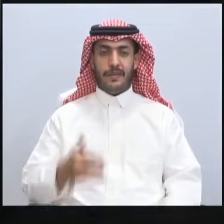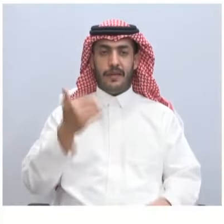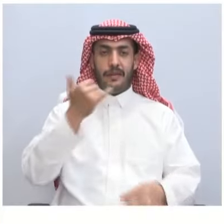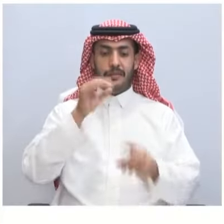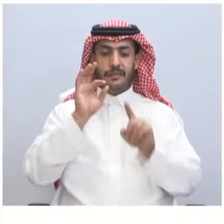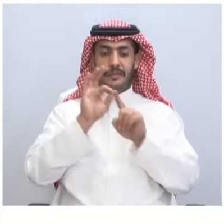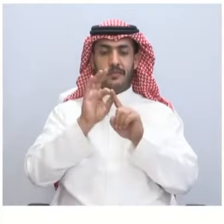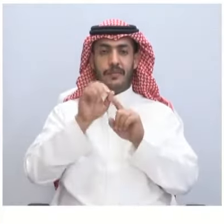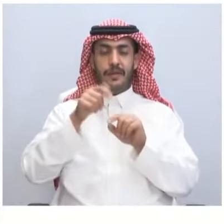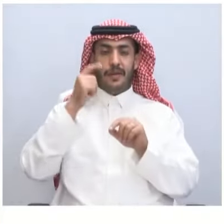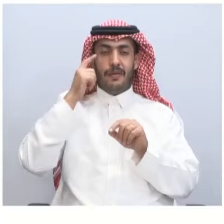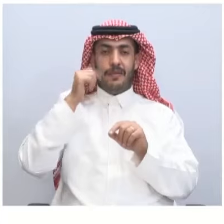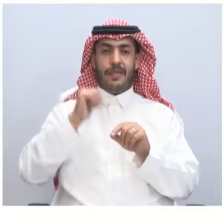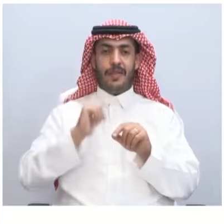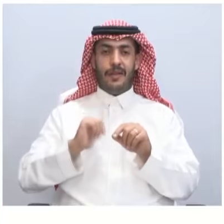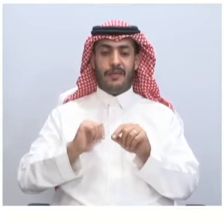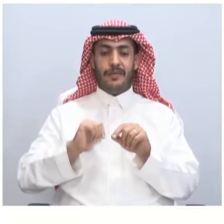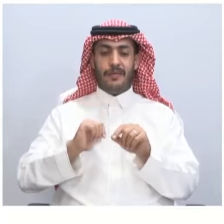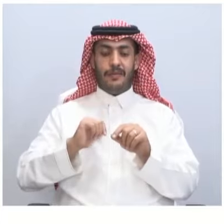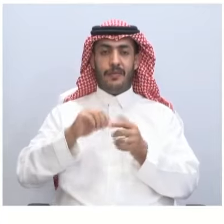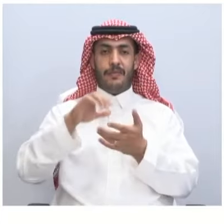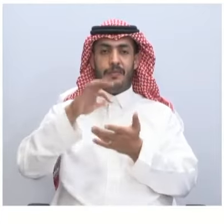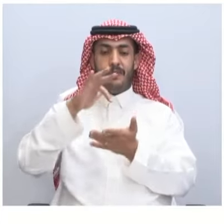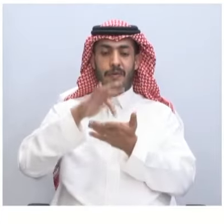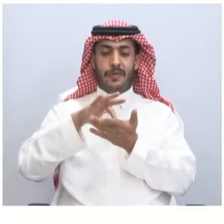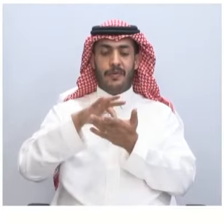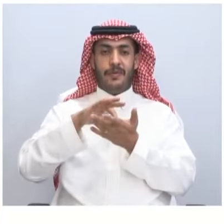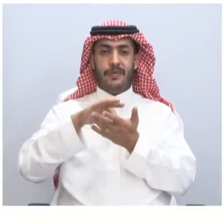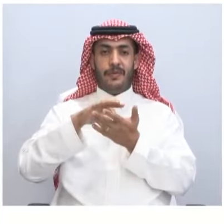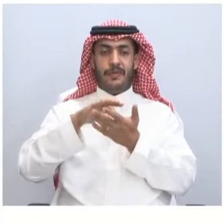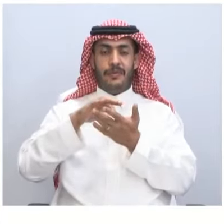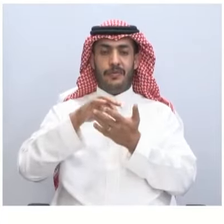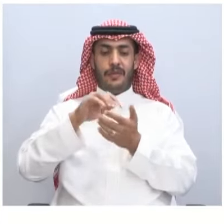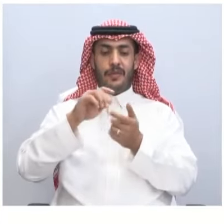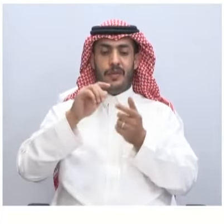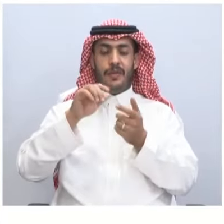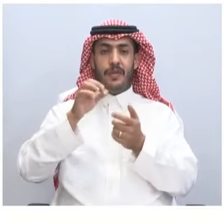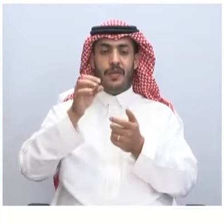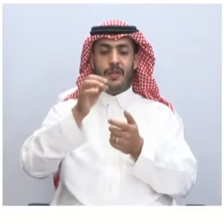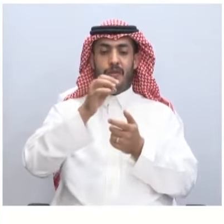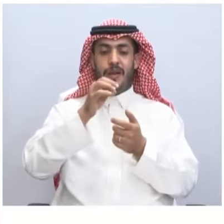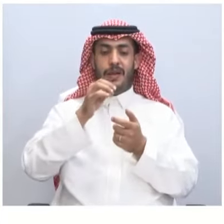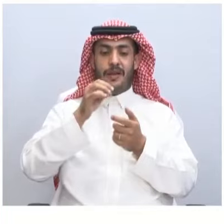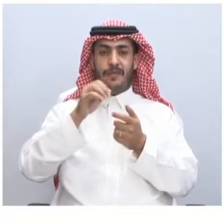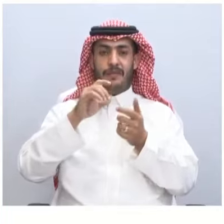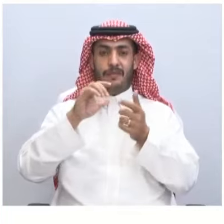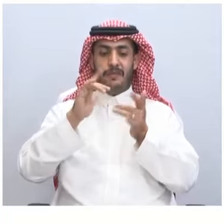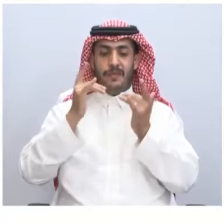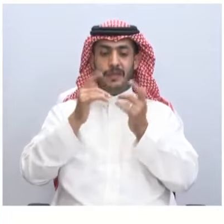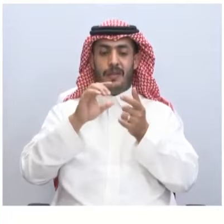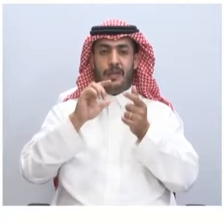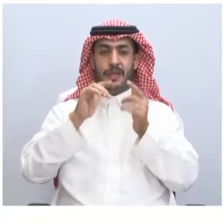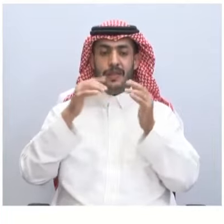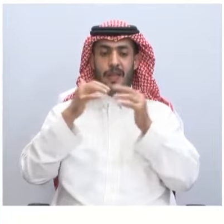الدرس ان يذكر الطالب موقع دول مجلس التعاون لدول